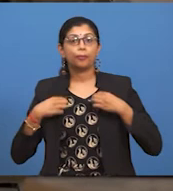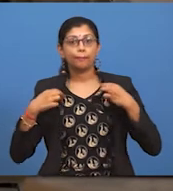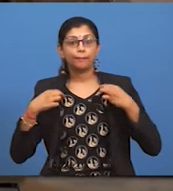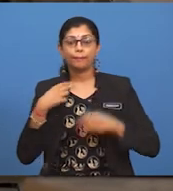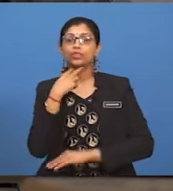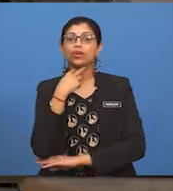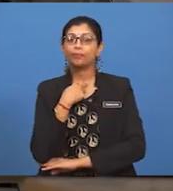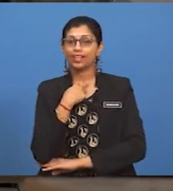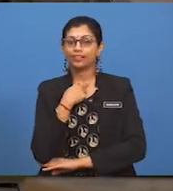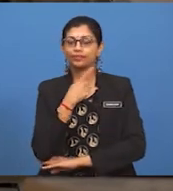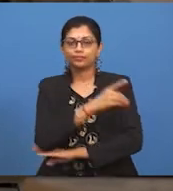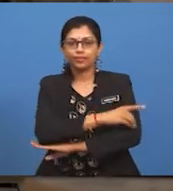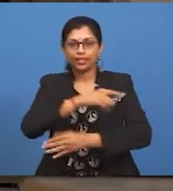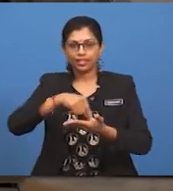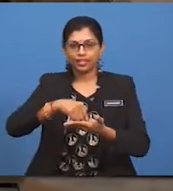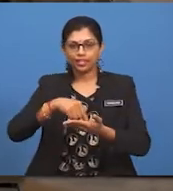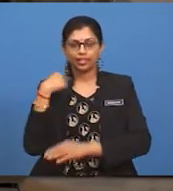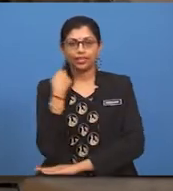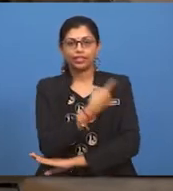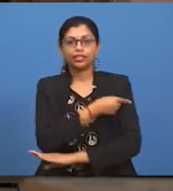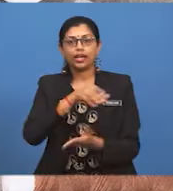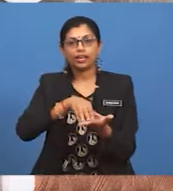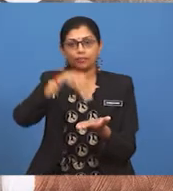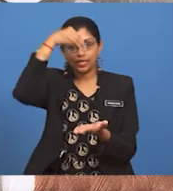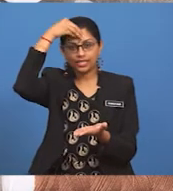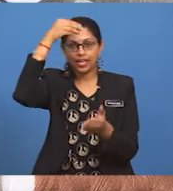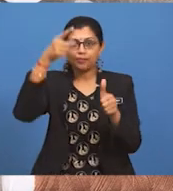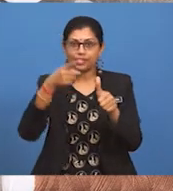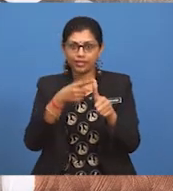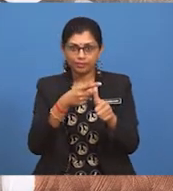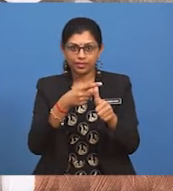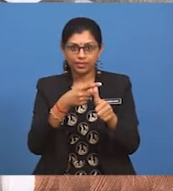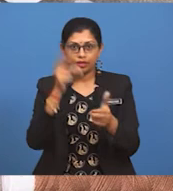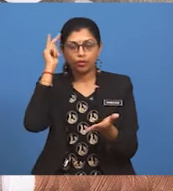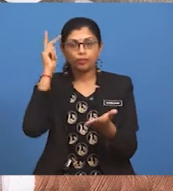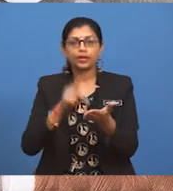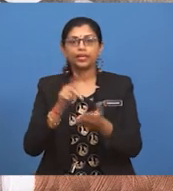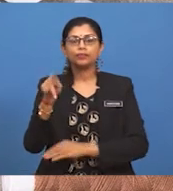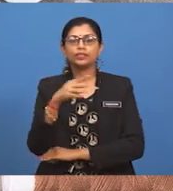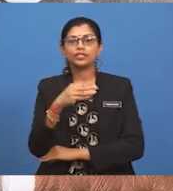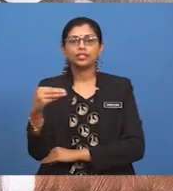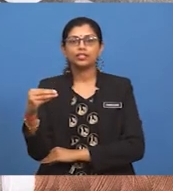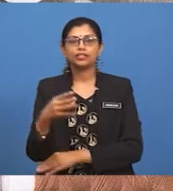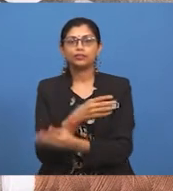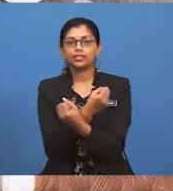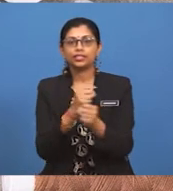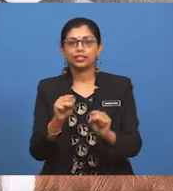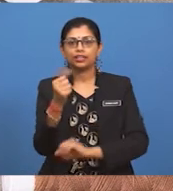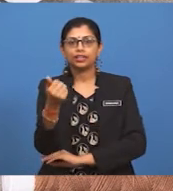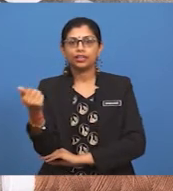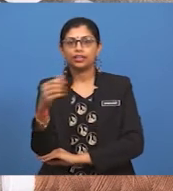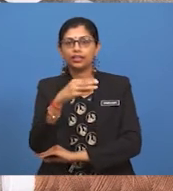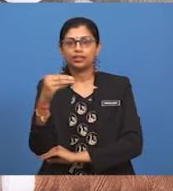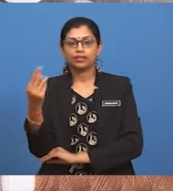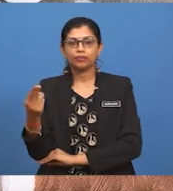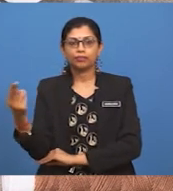Pada hari ini, kita akan belajar pertama, mengenal pasti dan menyediakan alatan serta bahan menjawab